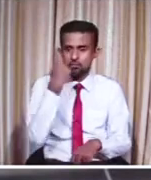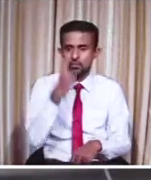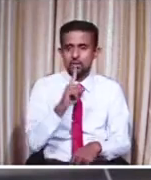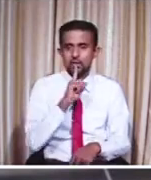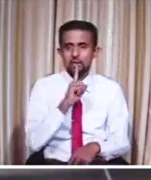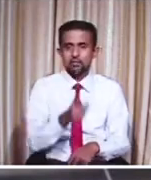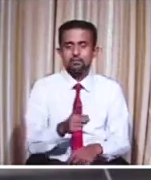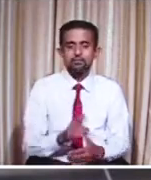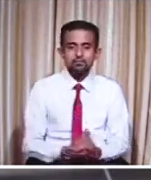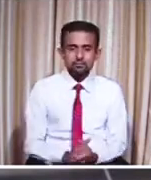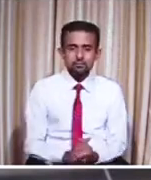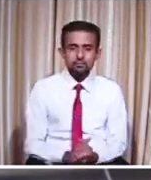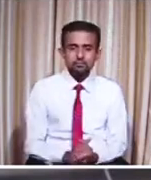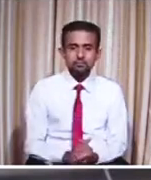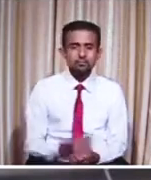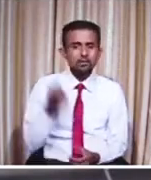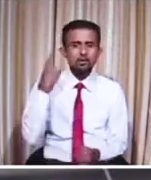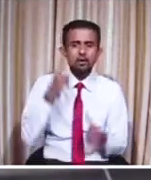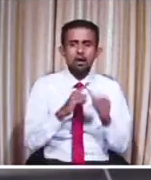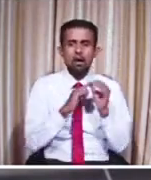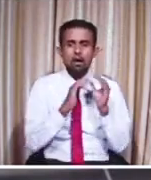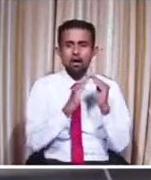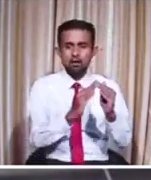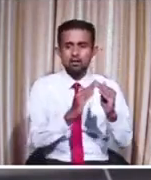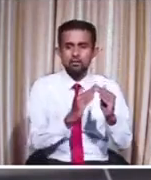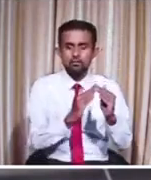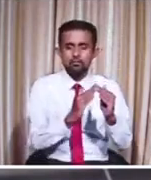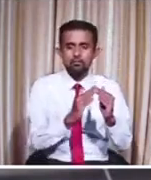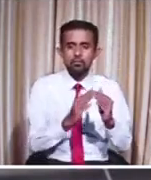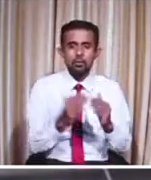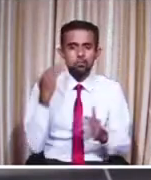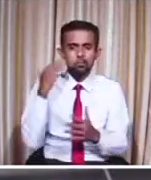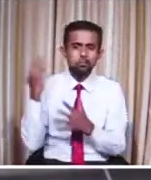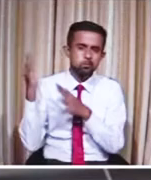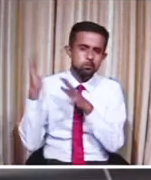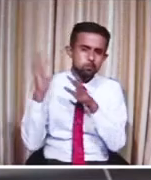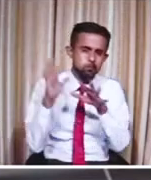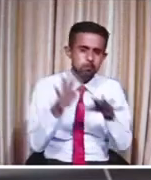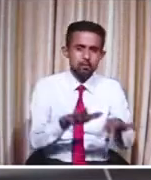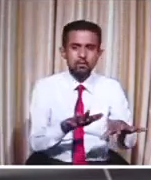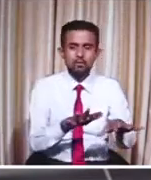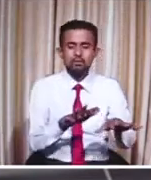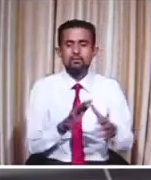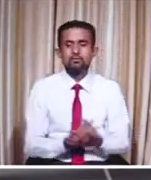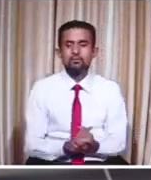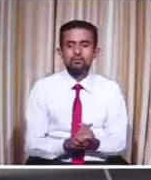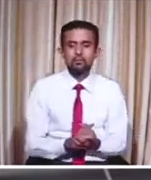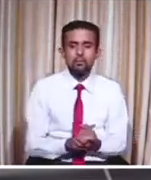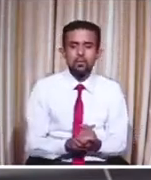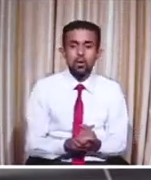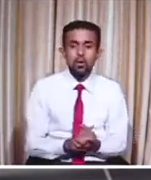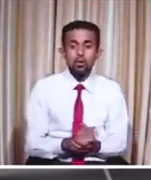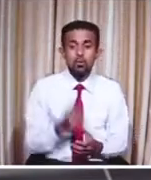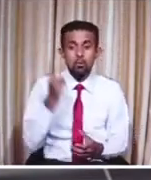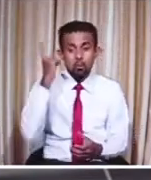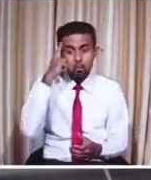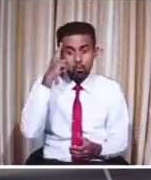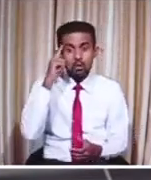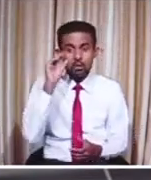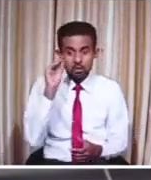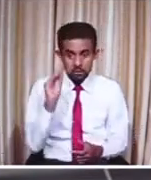කරන්න කැමතියි. එදා අරලියගහ මන්දිරයේ සෙනග රැස් කරනකොට ඔළුව තියෙන ඕන කෙනෙකුට